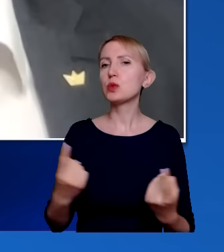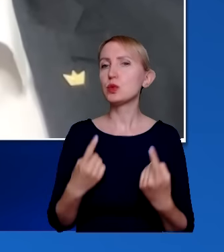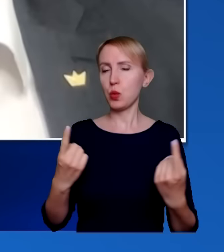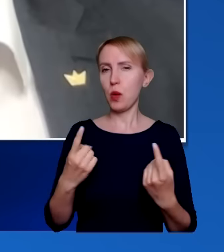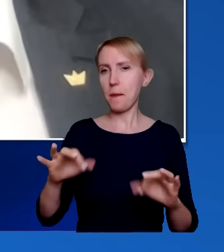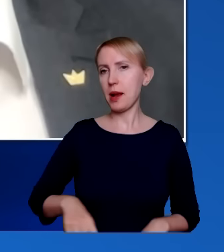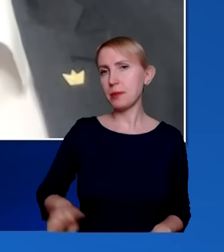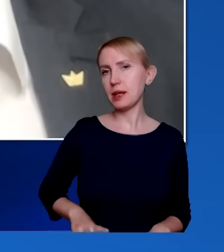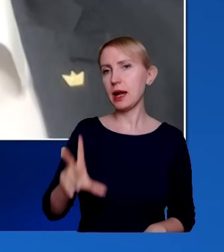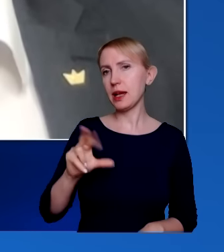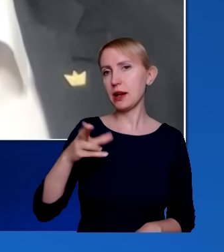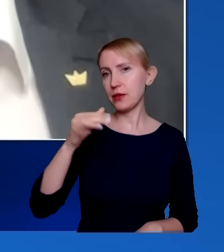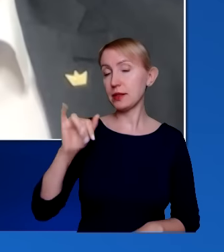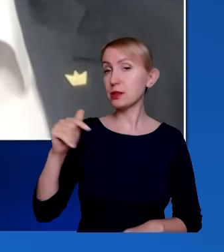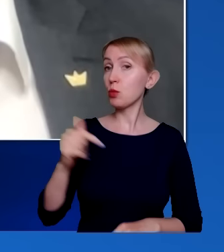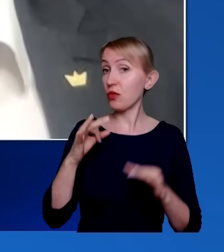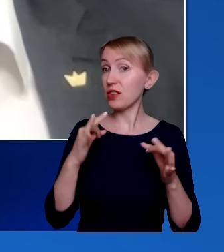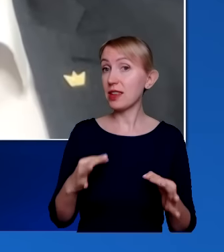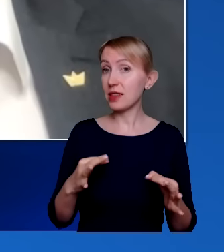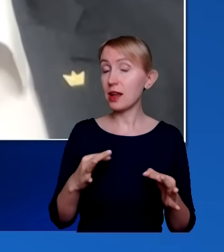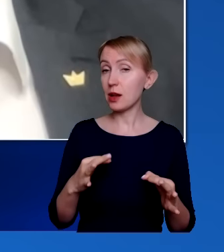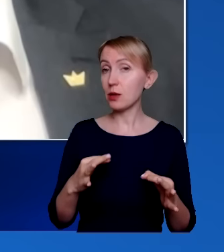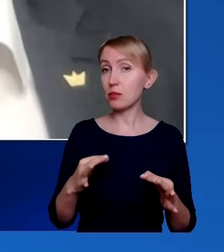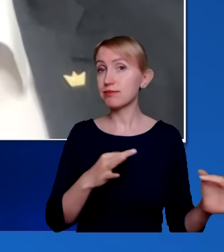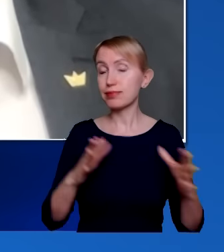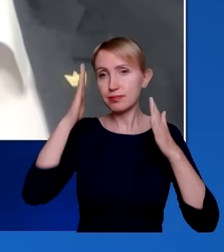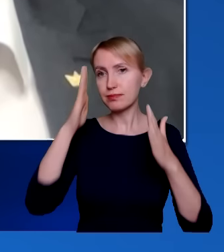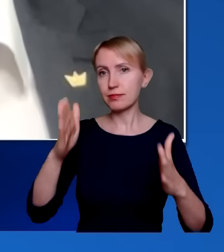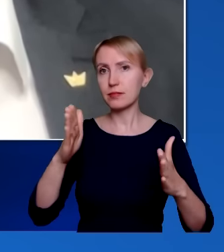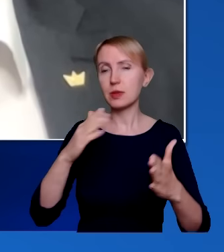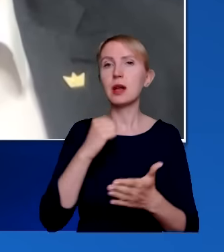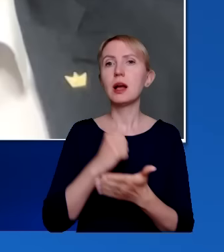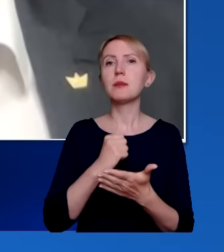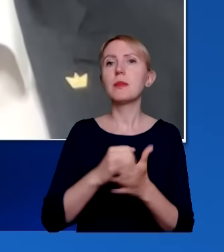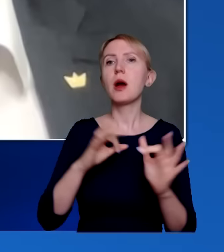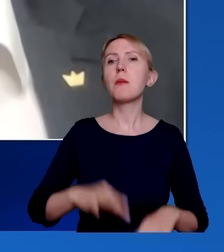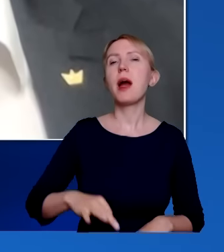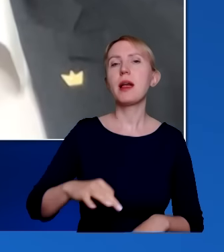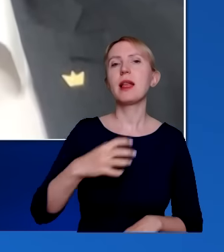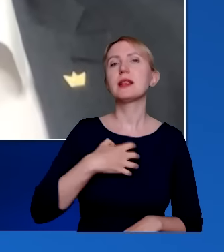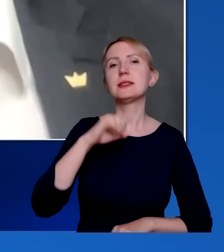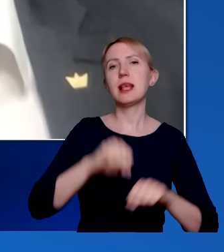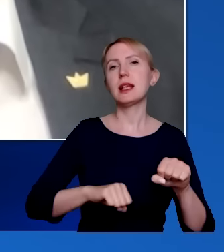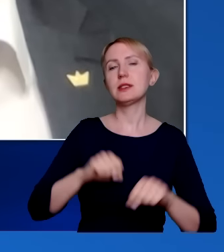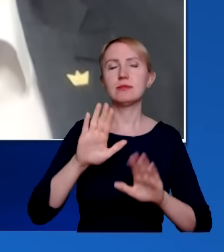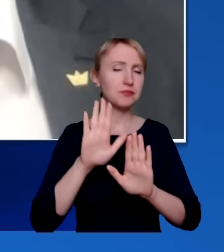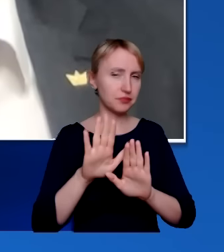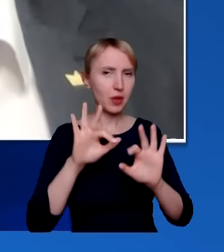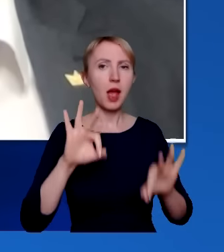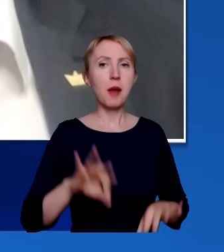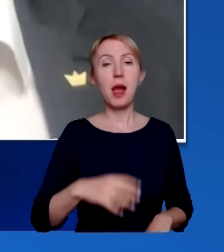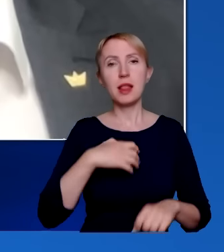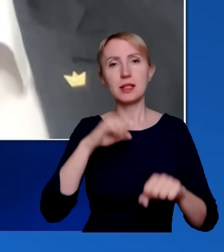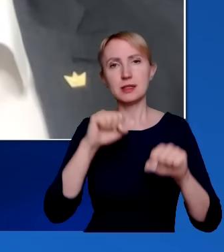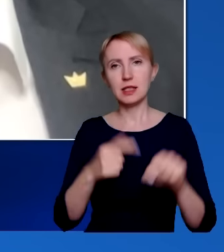kierwiński to powinien się teraz błyskawicznie zająć sprawą pana sędziego który uciek ale o pan o sędzi Będziemy